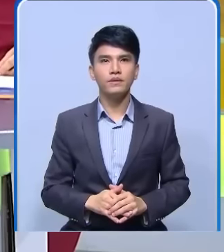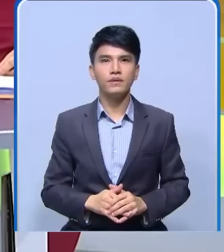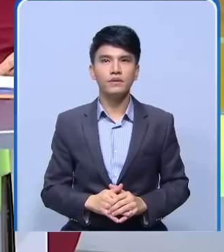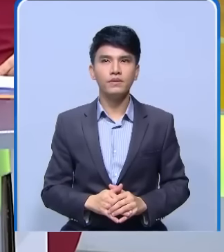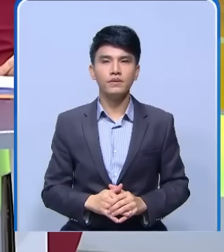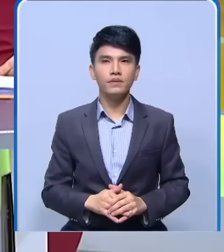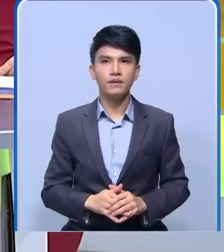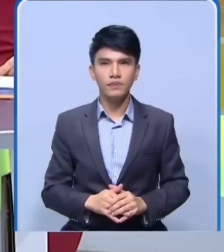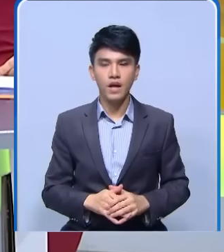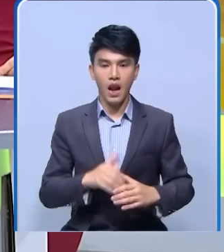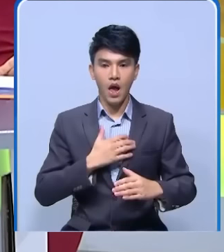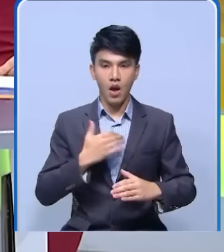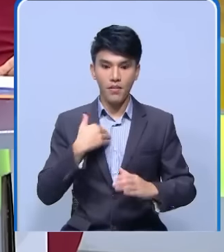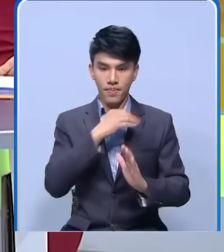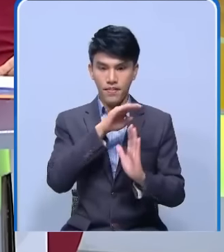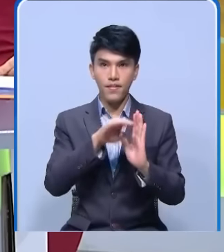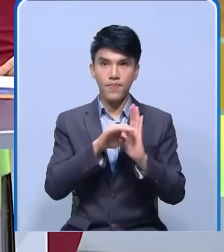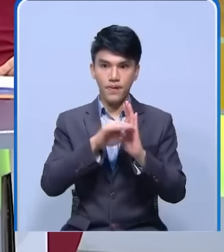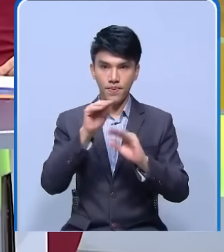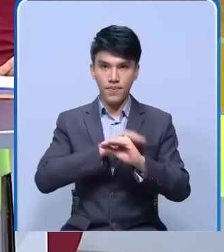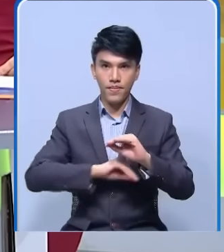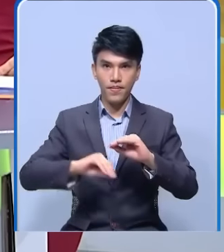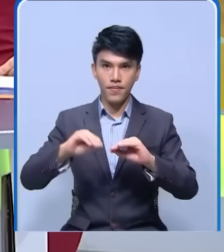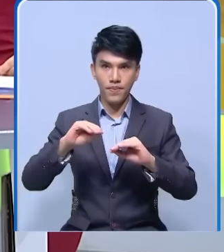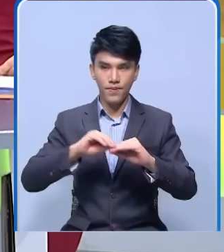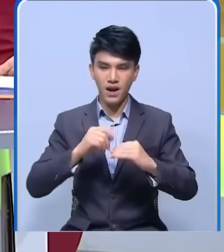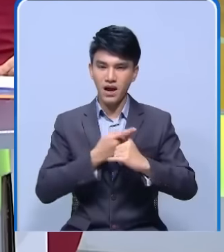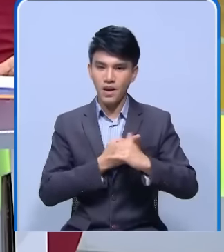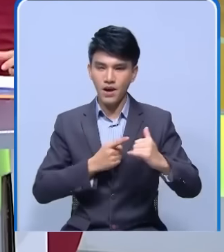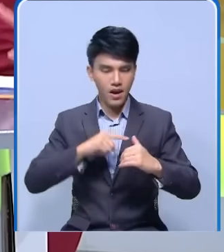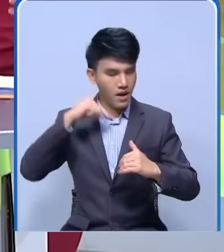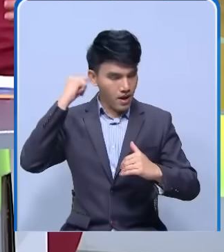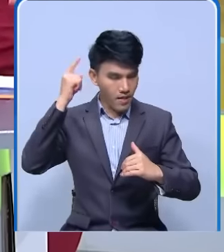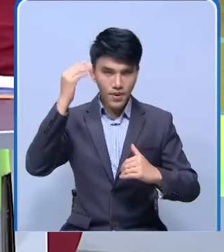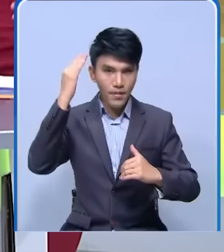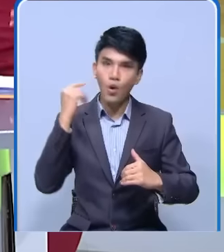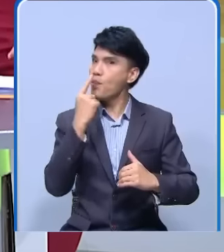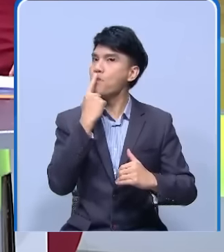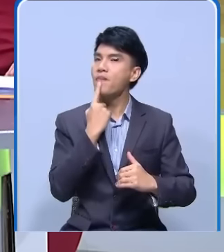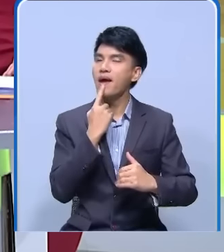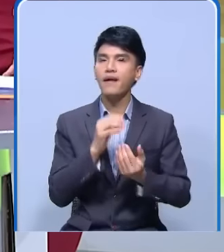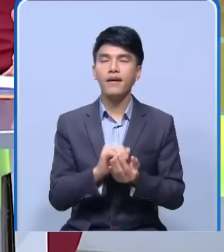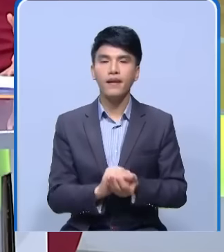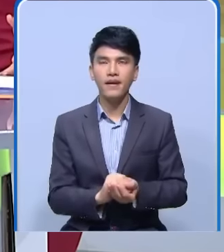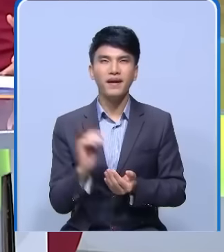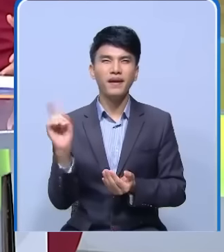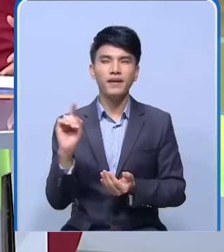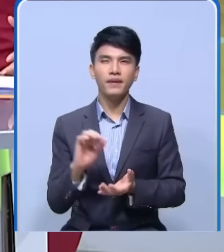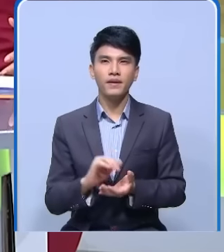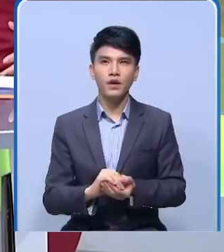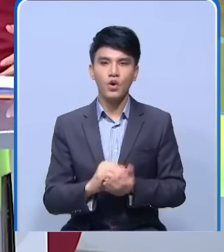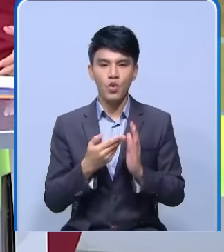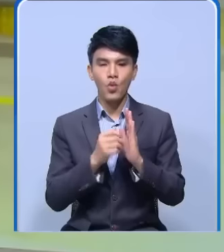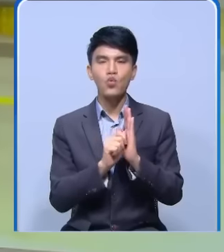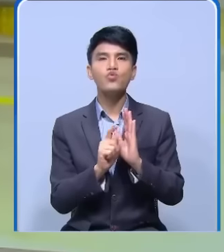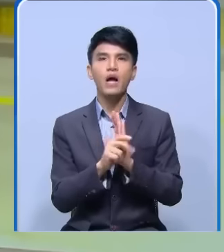ผู้ชมคะเรามีความคืบหน้าคดีฆ่ารัดคอสาวผมแดงแล้วหมกป่าละเมาะนะคะเหตุการณ์เกิดขึ้นที่จังหวัดอุทัยธ